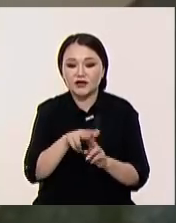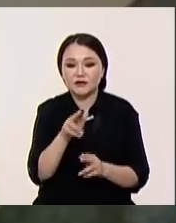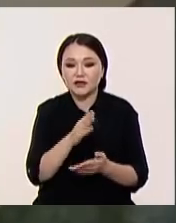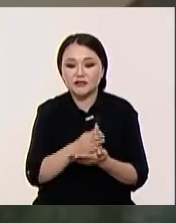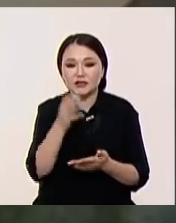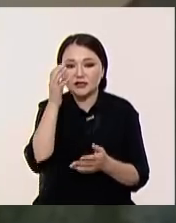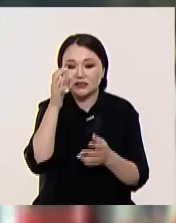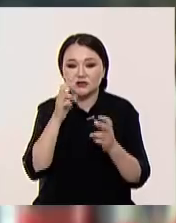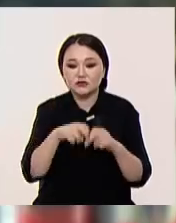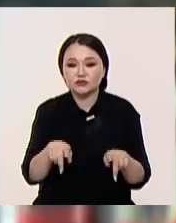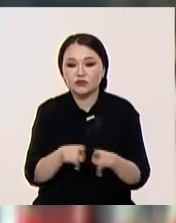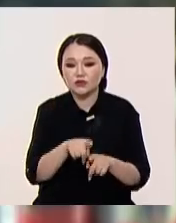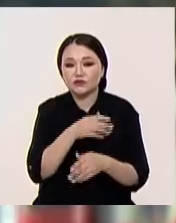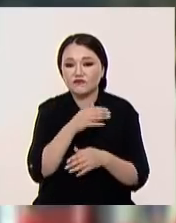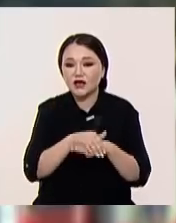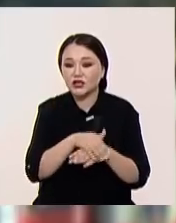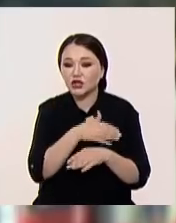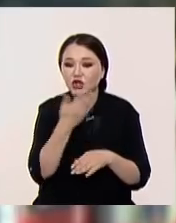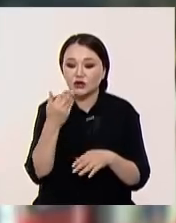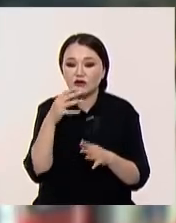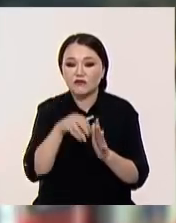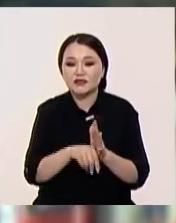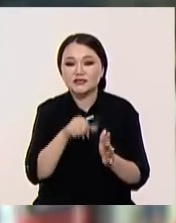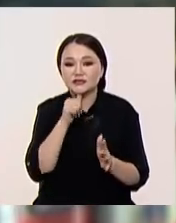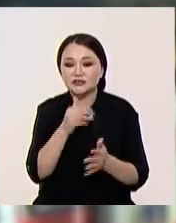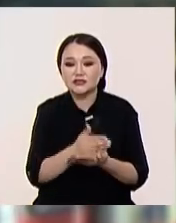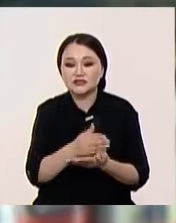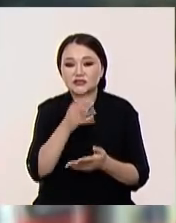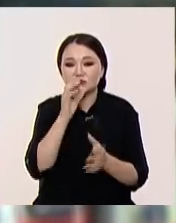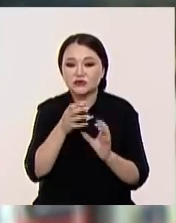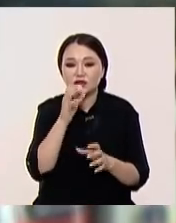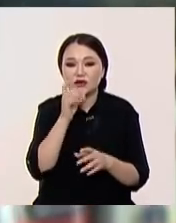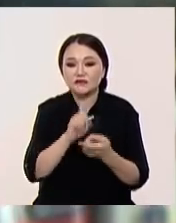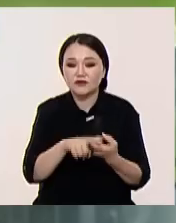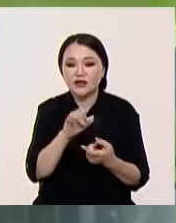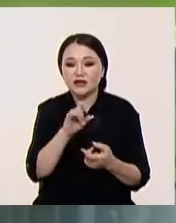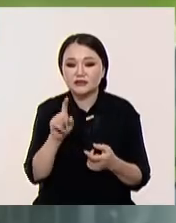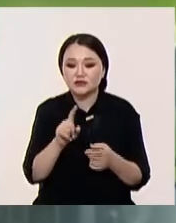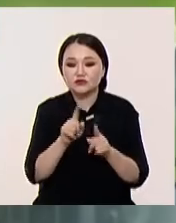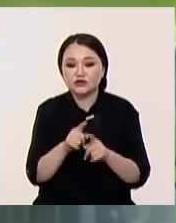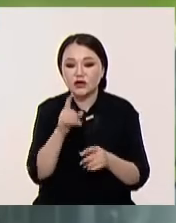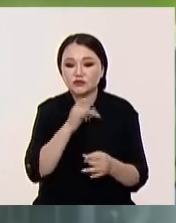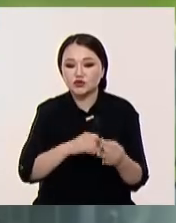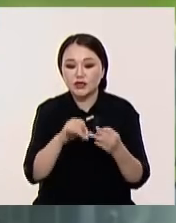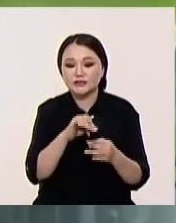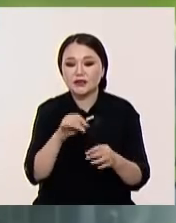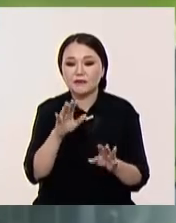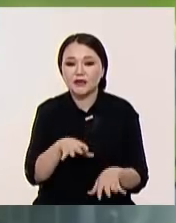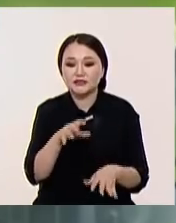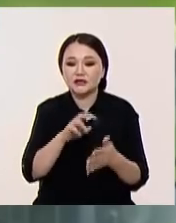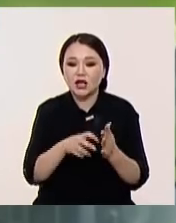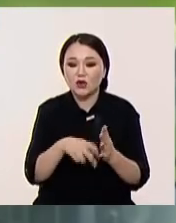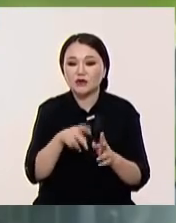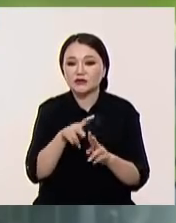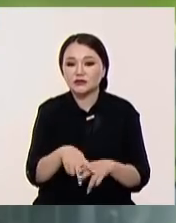ғылыми сараптама жоқ. Иә, үкіметте қазір құрамында қанты бар сусындарға акциз енгізу мәселесі де талқыланып жатыр. Кәсіпорынға артылған салықтық